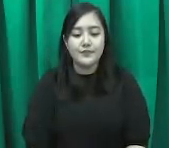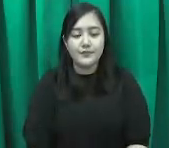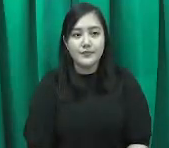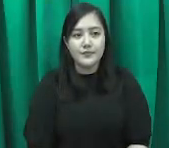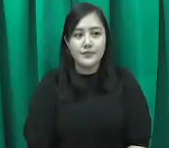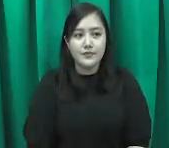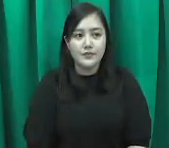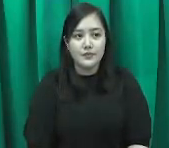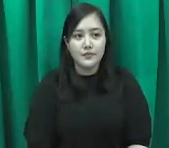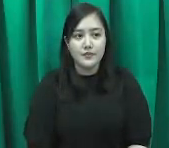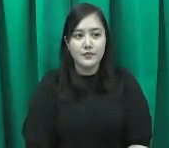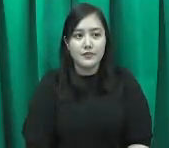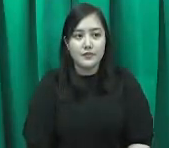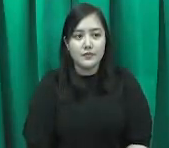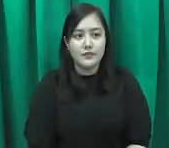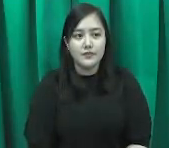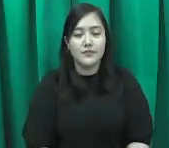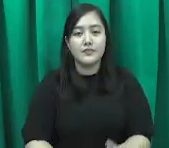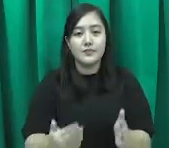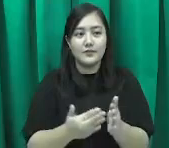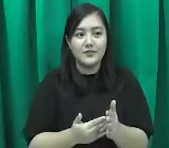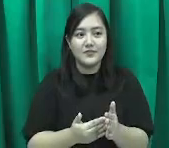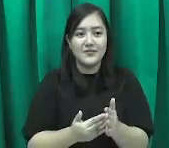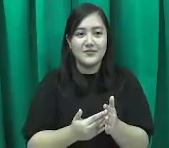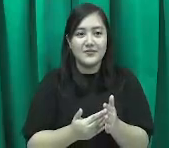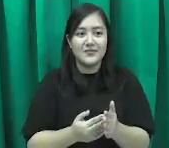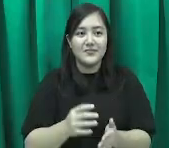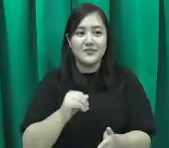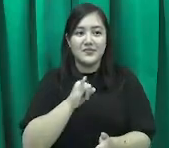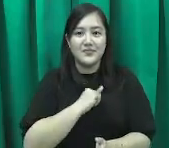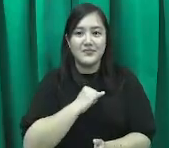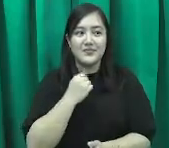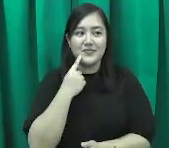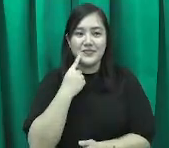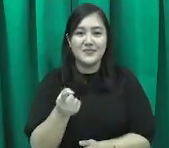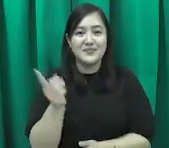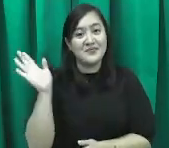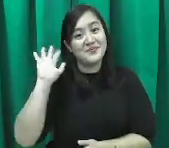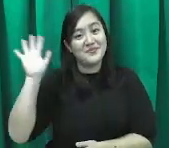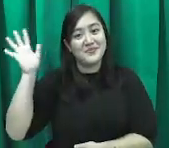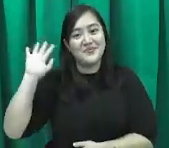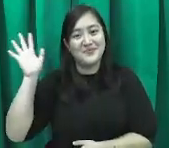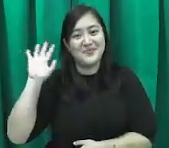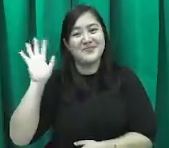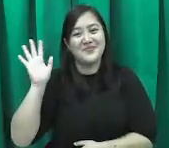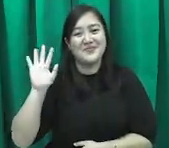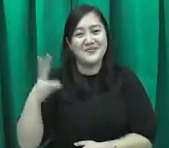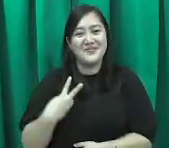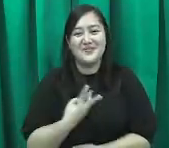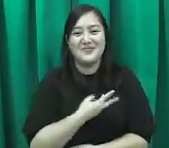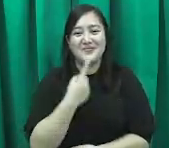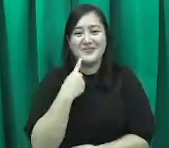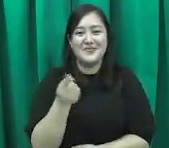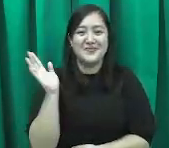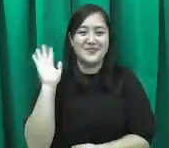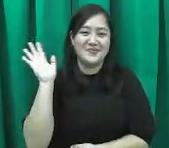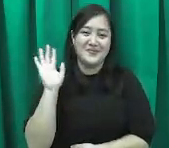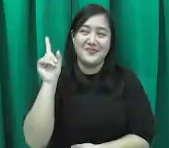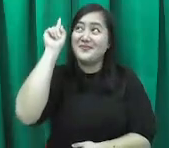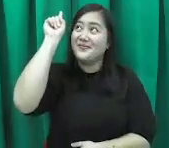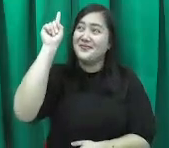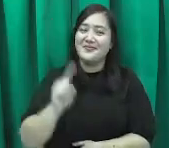that, nagpapaalam na ako at mga kasama ko magpapaalam na rin. Brother Lamcel. Yes,